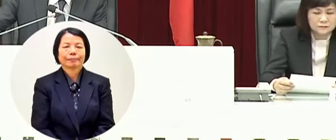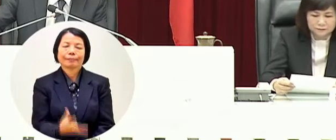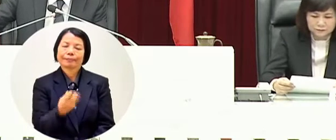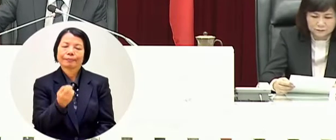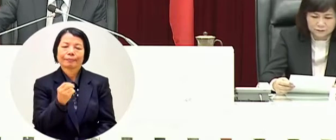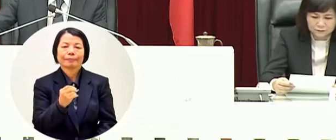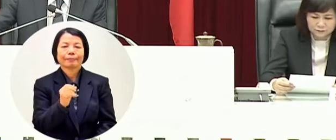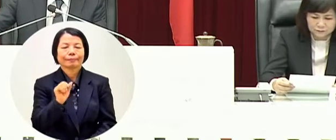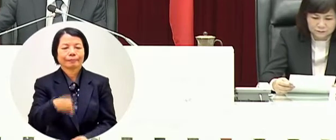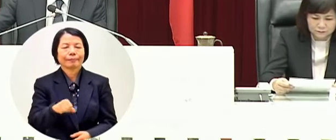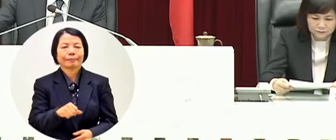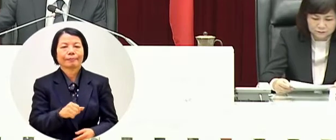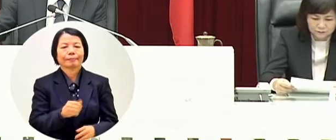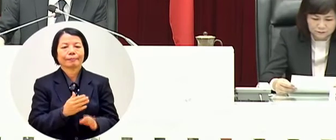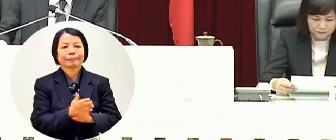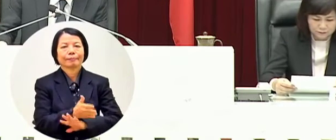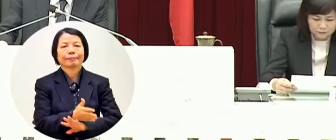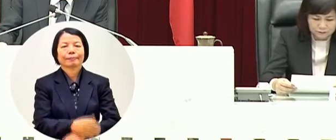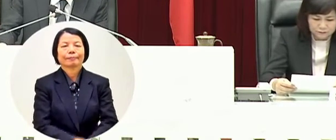开会了哈！现在旁听席有陈其迈粉丝团了哈，啊，领队陈一秀，欢迎了哈，拍拍手了。上次会议记录有没有意见？没有哈，确认哈。